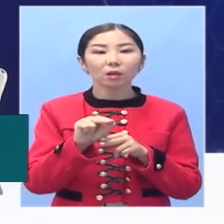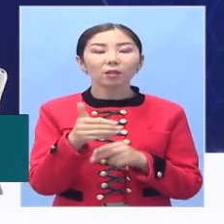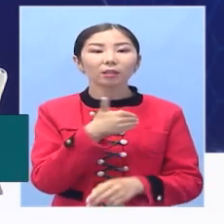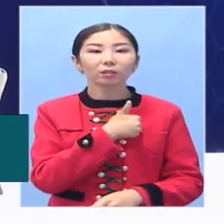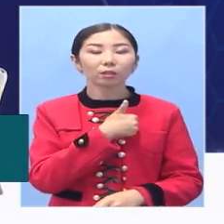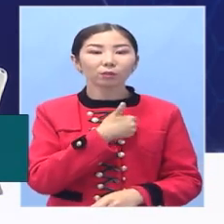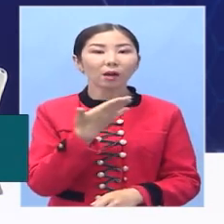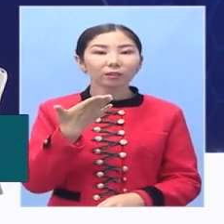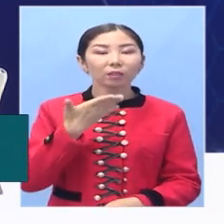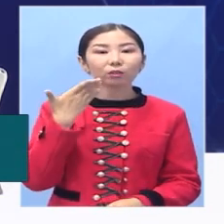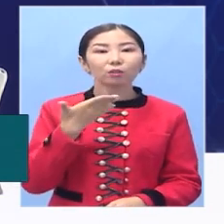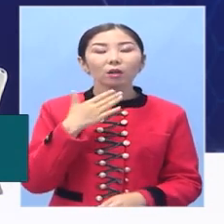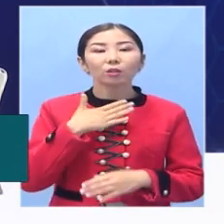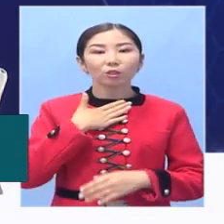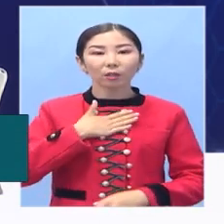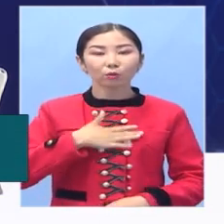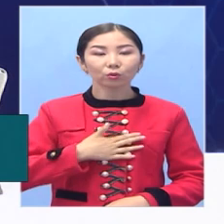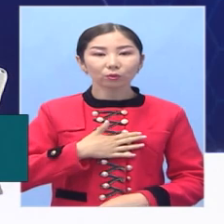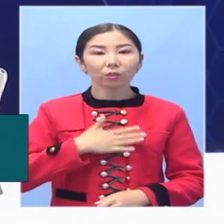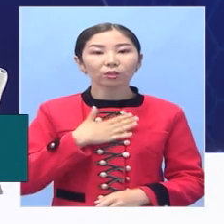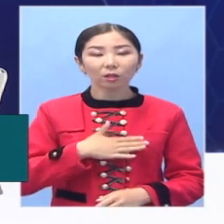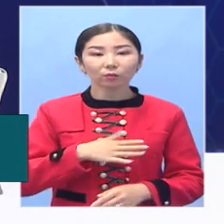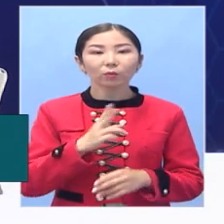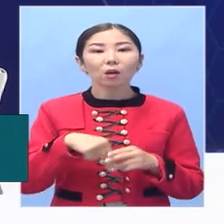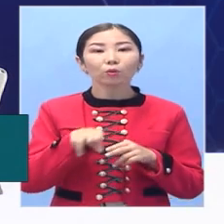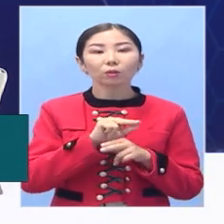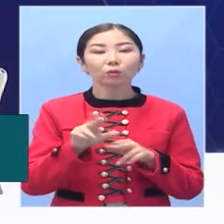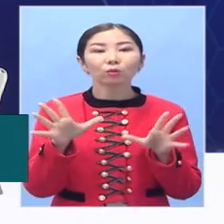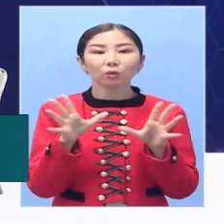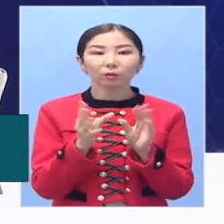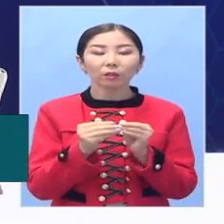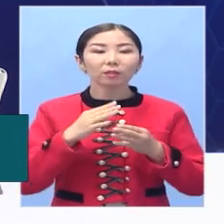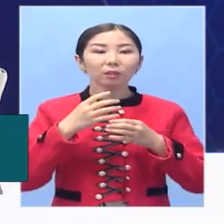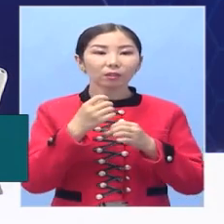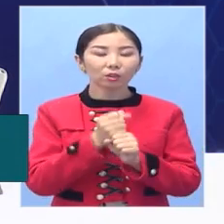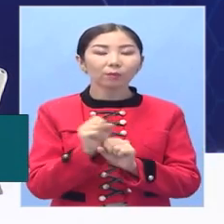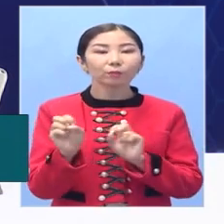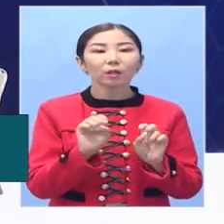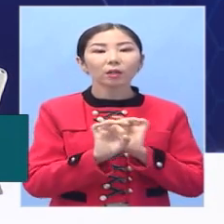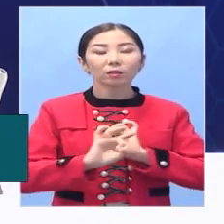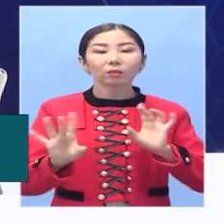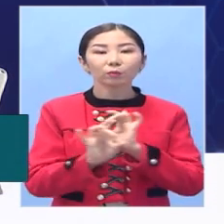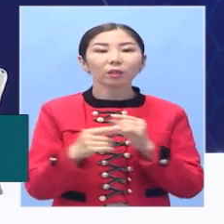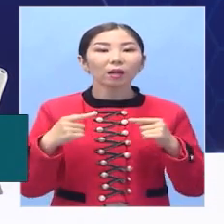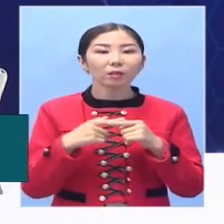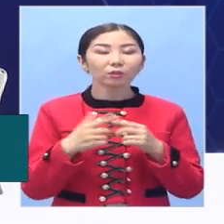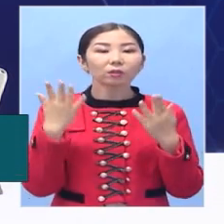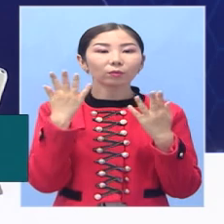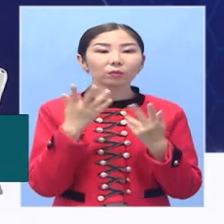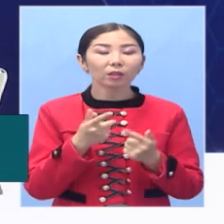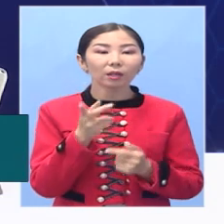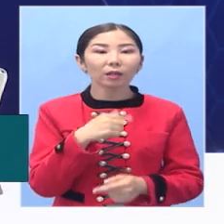айтқанда жай жөндеу дейміз. Осы бағытта толыққанды ақпарат берсеңіз, оған қанша техника, қанша адам жұмылдырылып